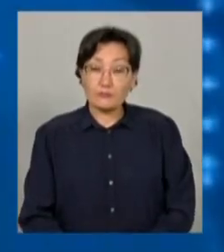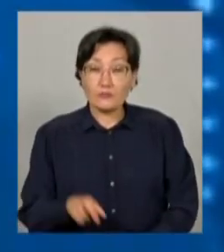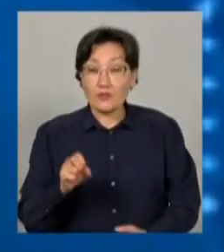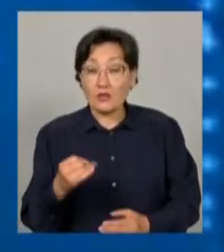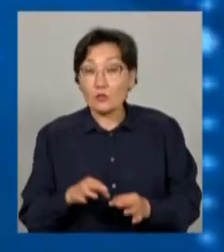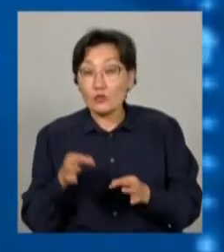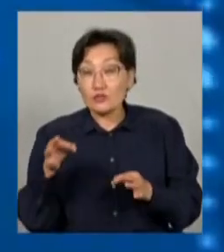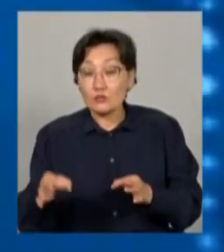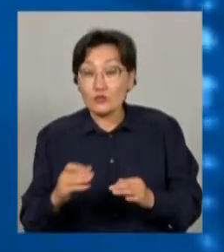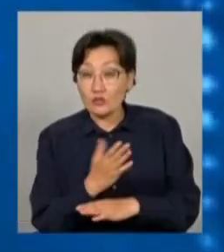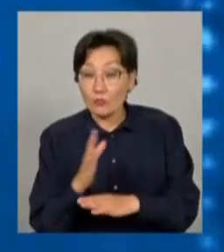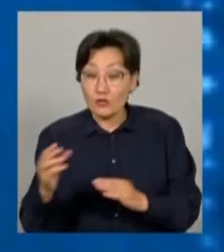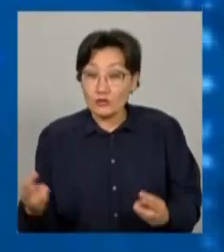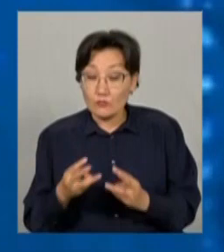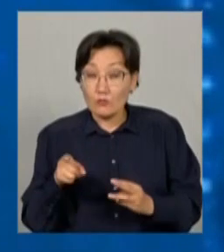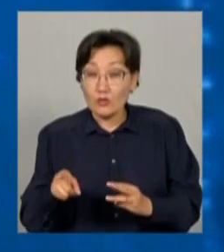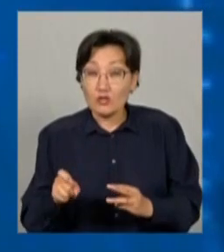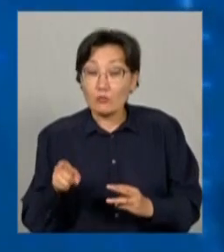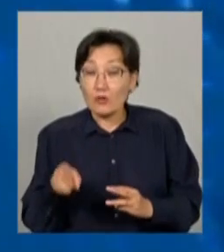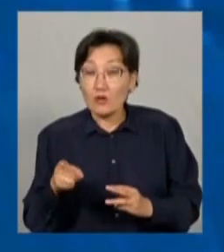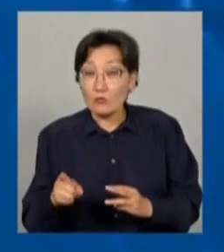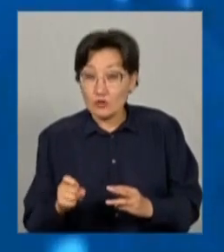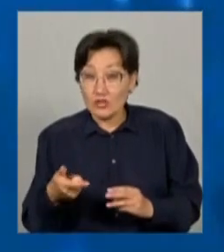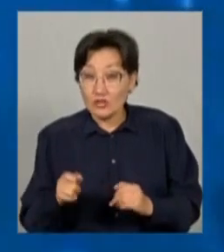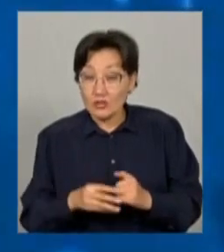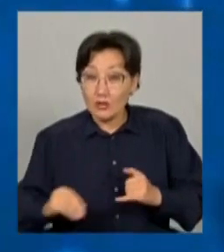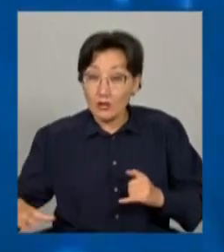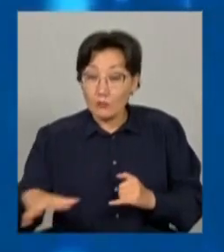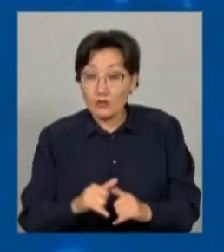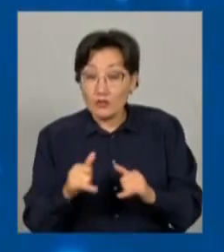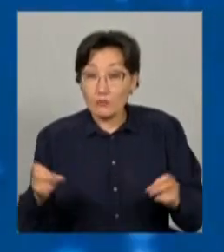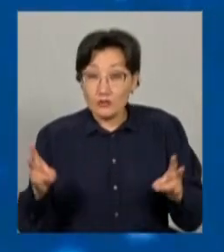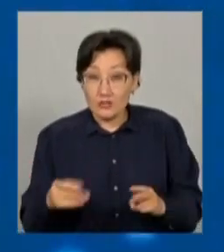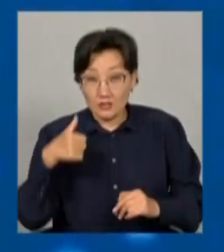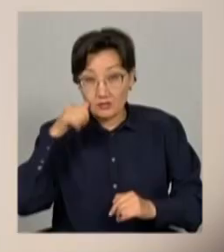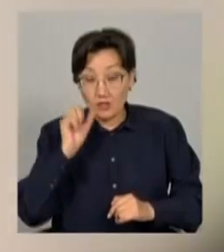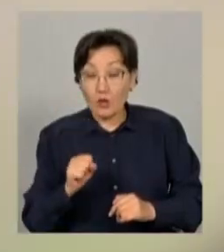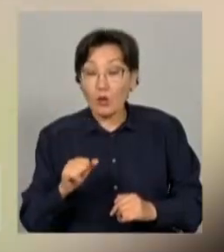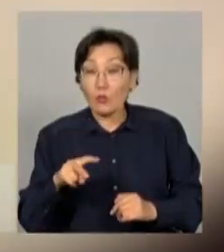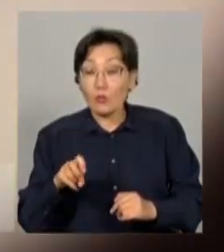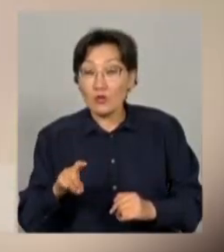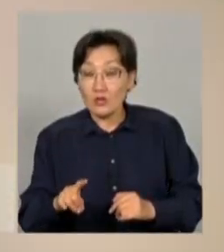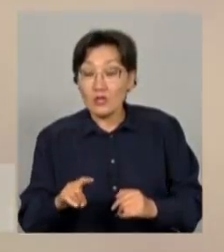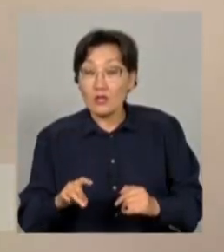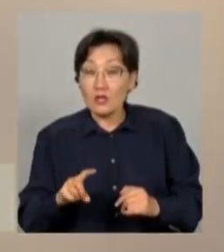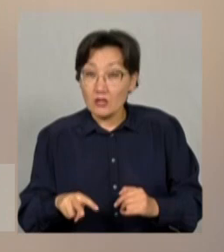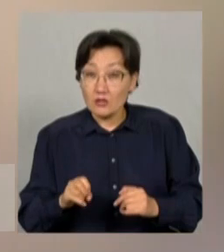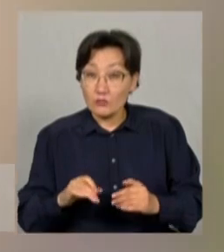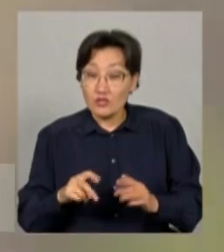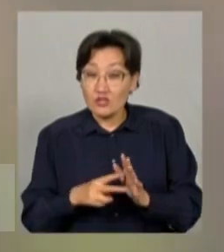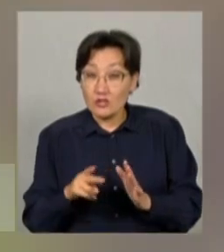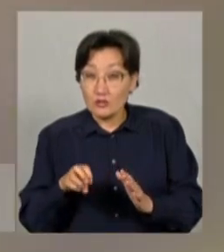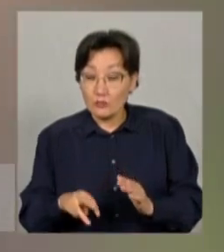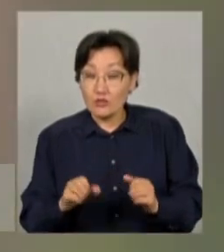Абай облысындағы орман өрті 1100 гектар аумақты шарпыды. Апат кеше ауыл станциясынан 7 шақырым жердегі